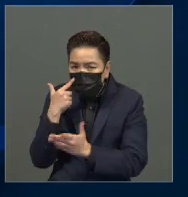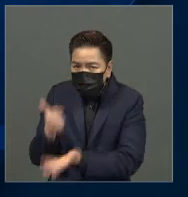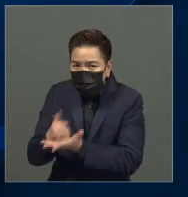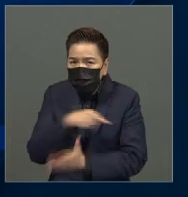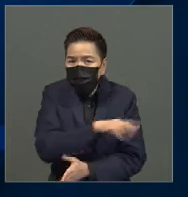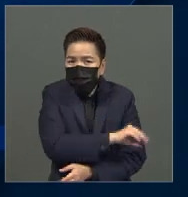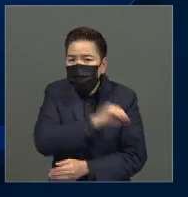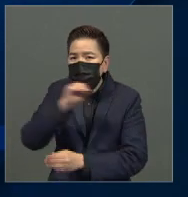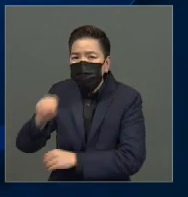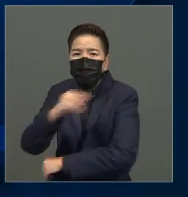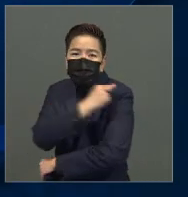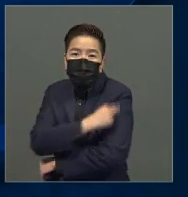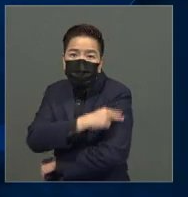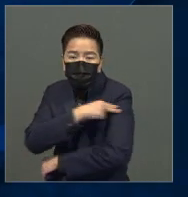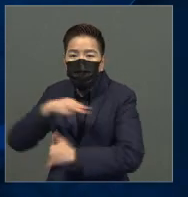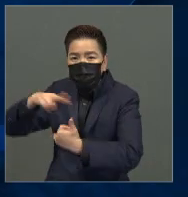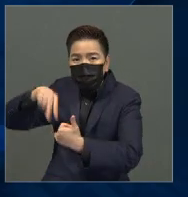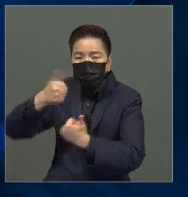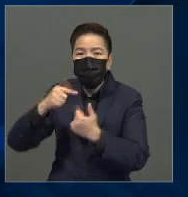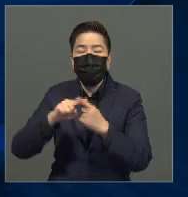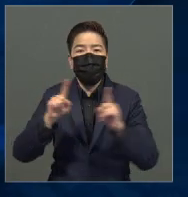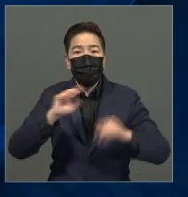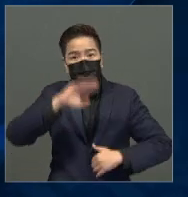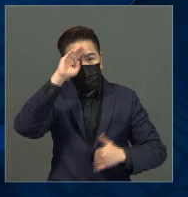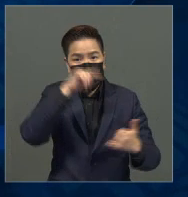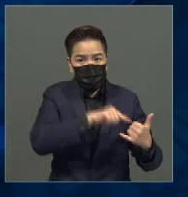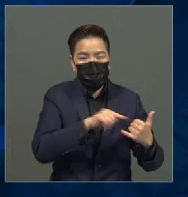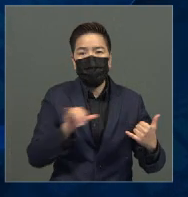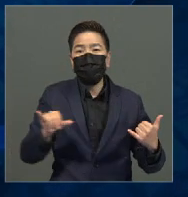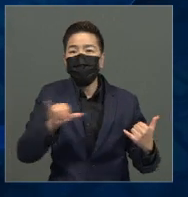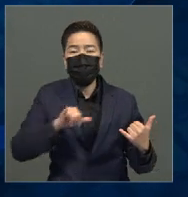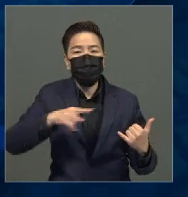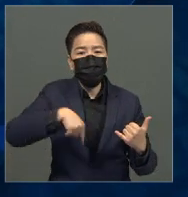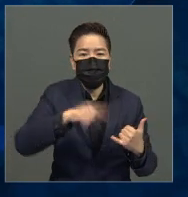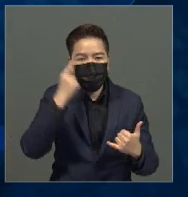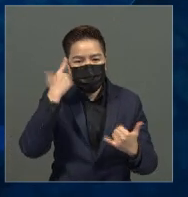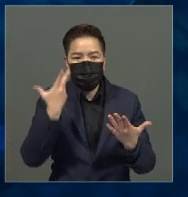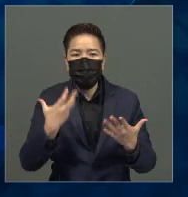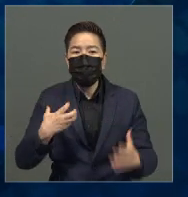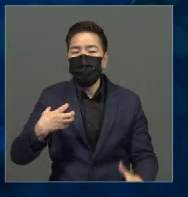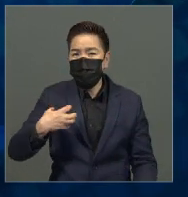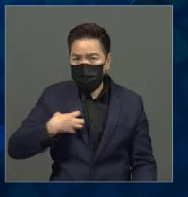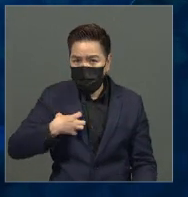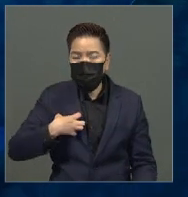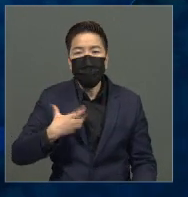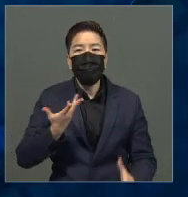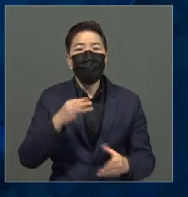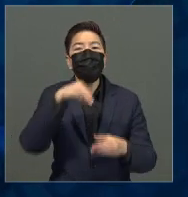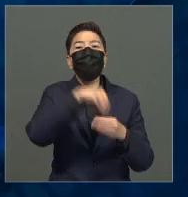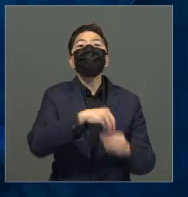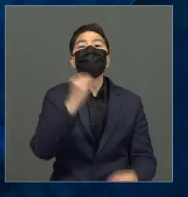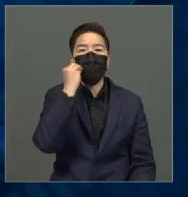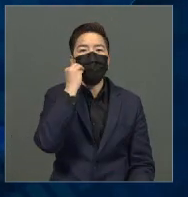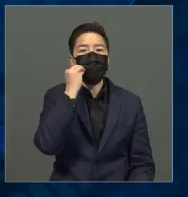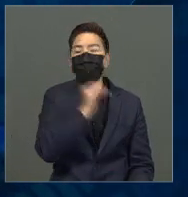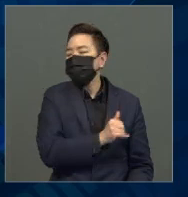มีการรับไว้รักษาในโรงพยาบาลผ่าแต่ว่าทั้งผู้ป่วยและญาตินะคะก็แสดงความประสงค์ขอรับการรักษาที่